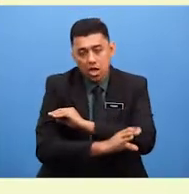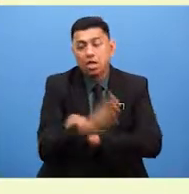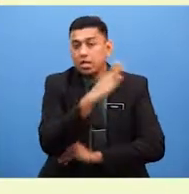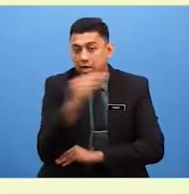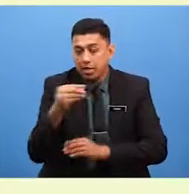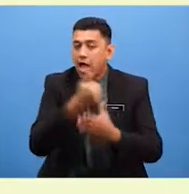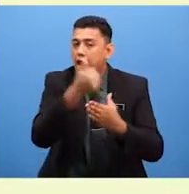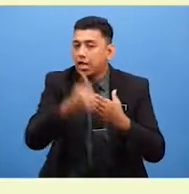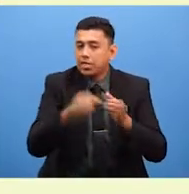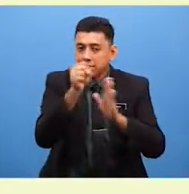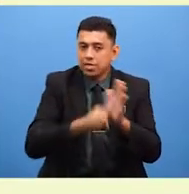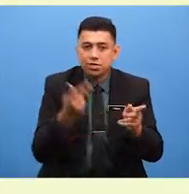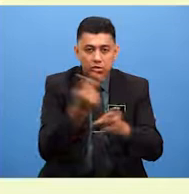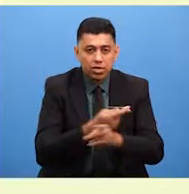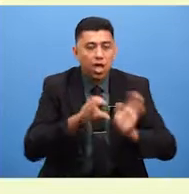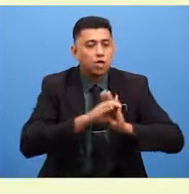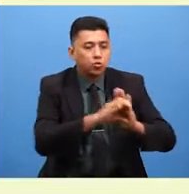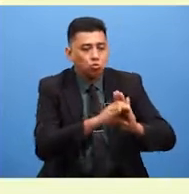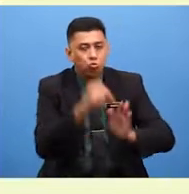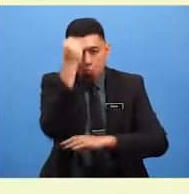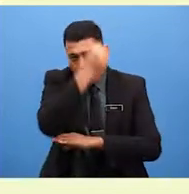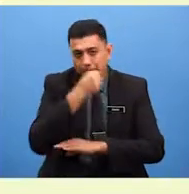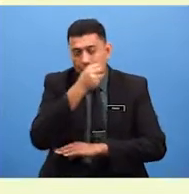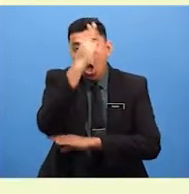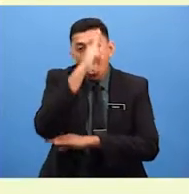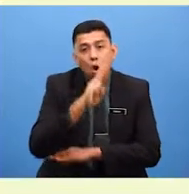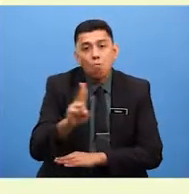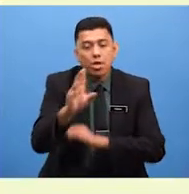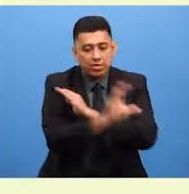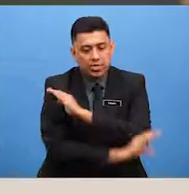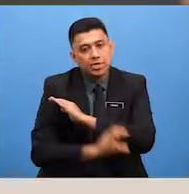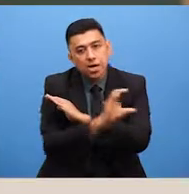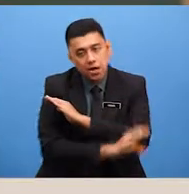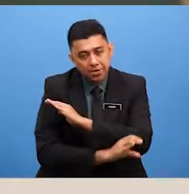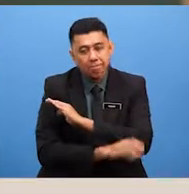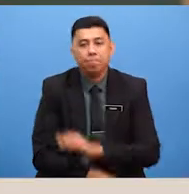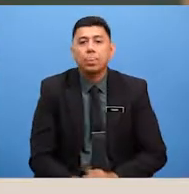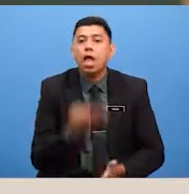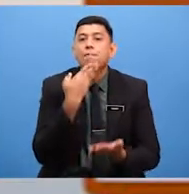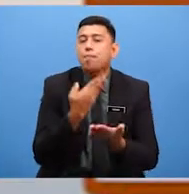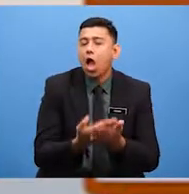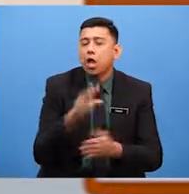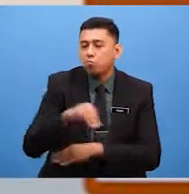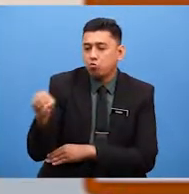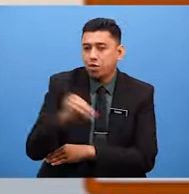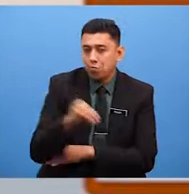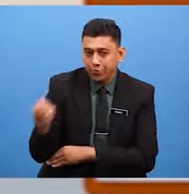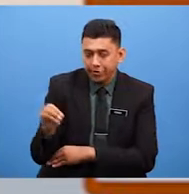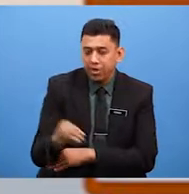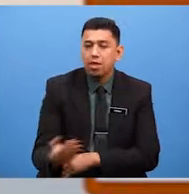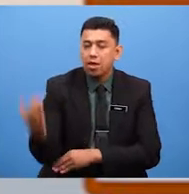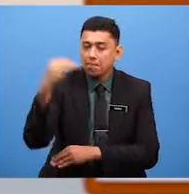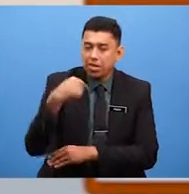dan akhir sekali contoh sikap menghormati negara. Baik murid-murid, mari